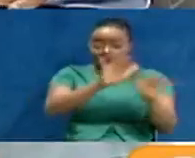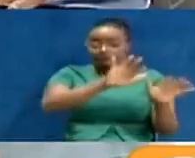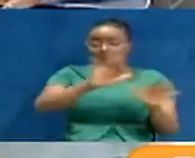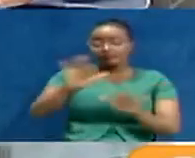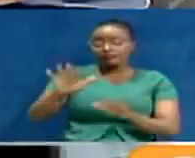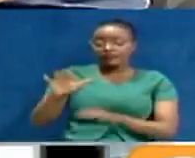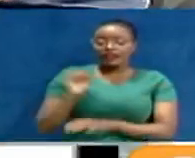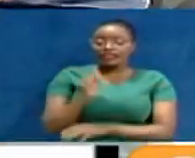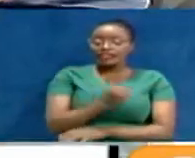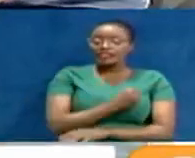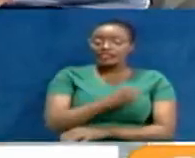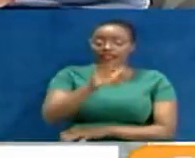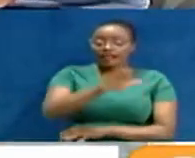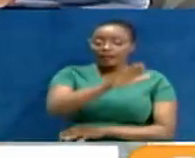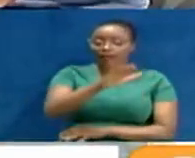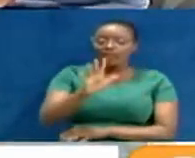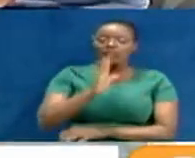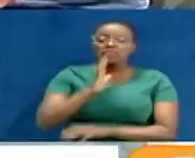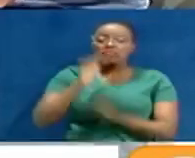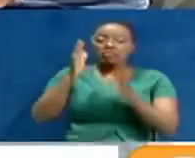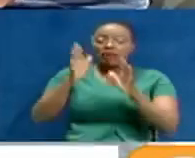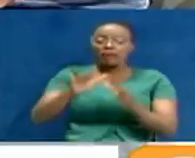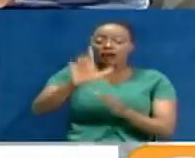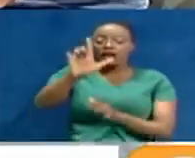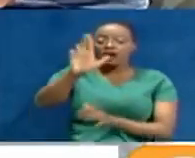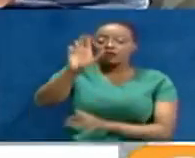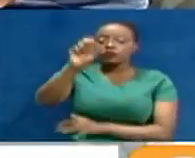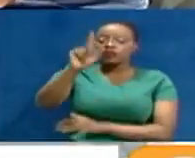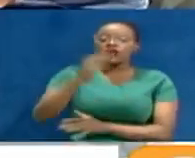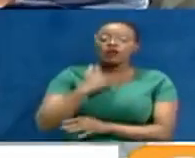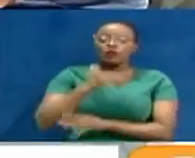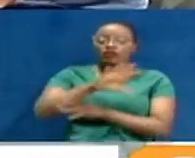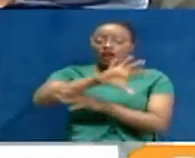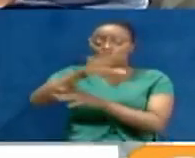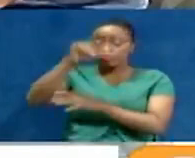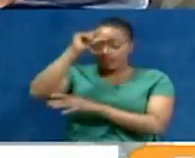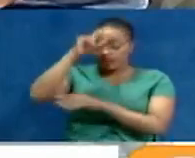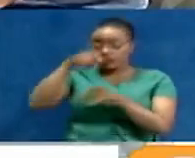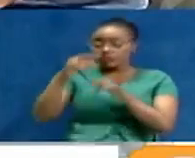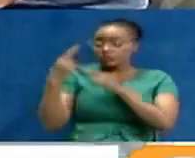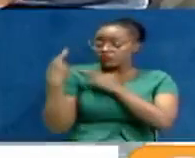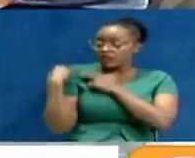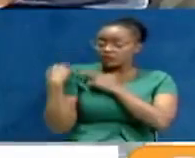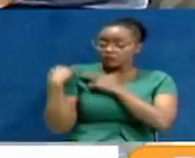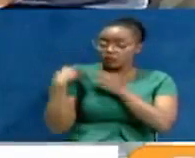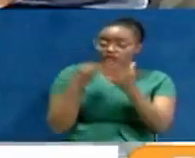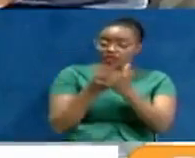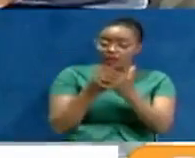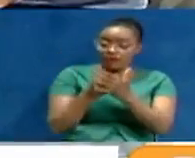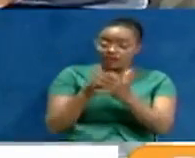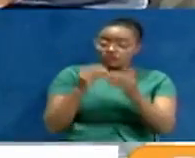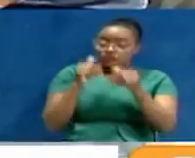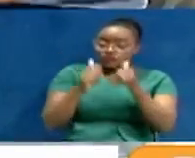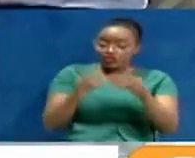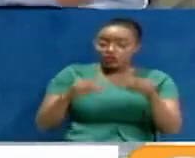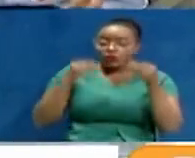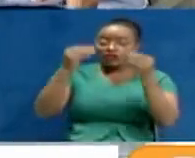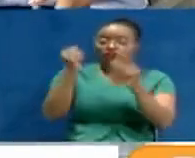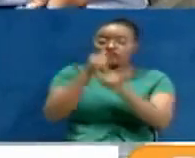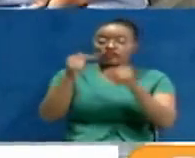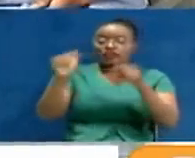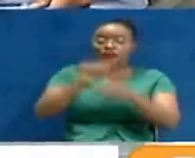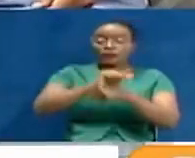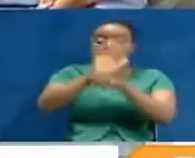Spika wa bunge la Senate Kenneth Lusaka sasa anazitaka serikali za kaunti kuwajibikia pesa walizokabidhiwa kukabiliana na tandavu ya corona.